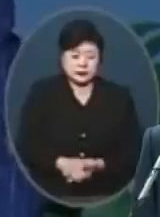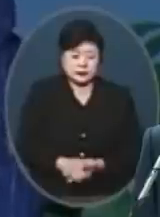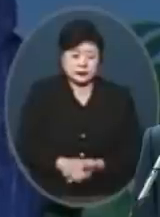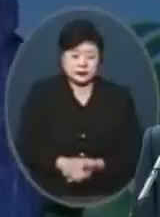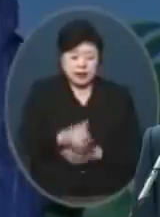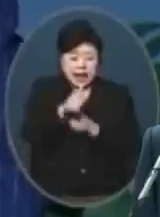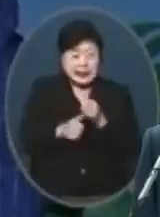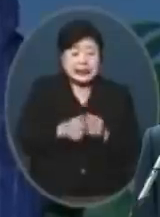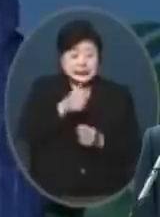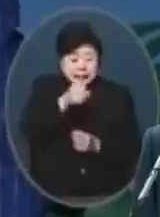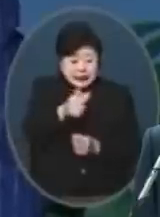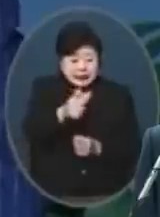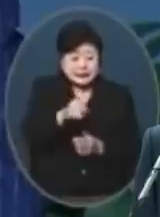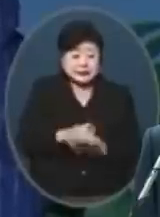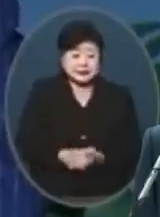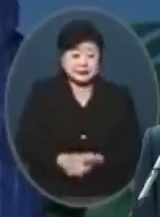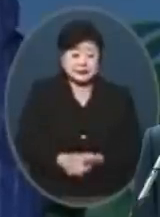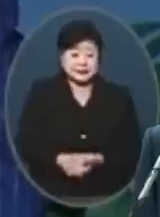하나님이